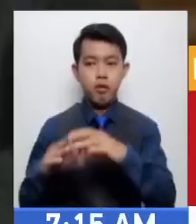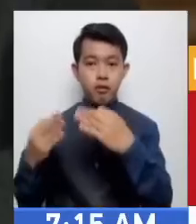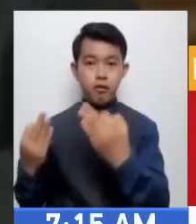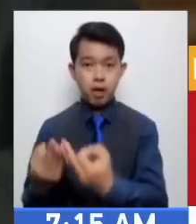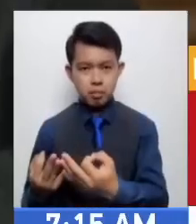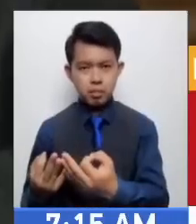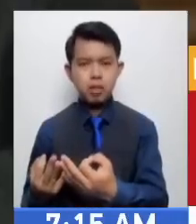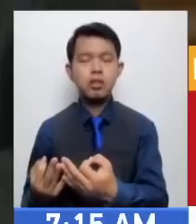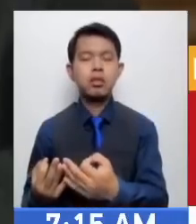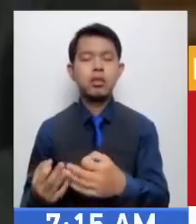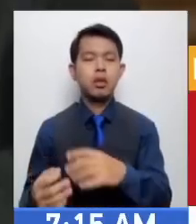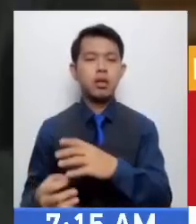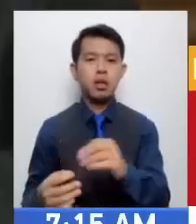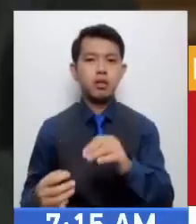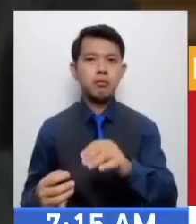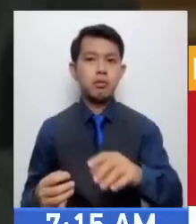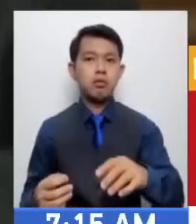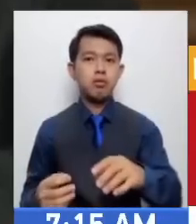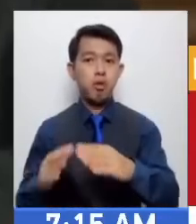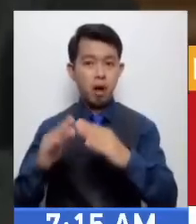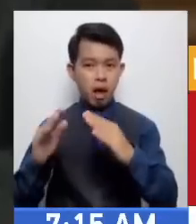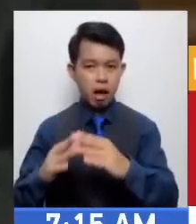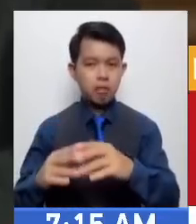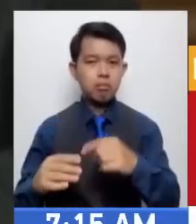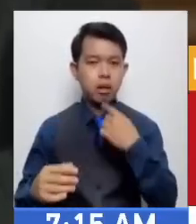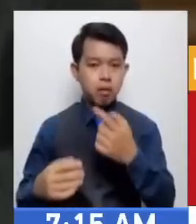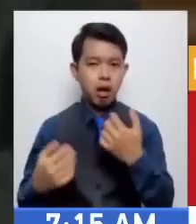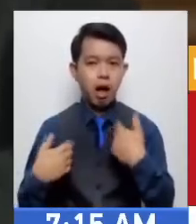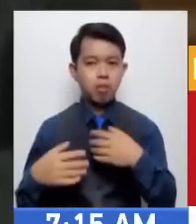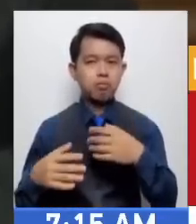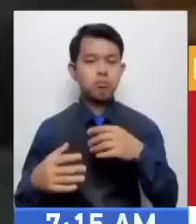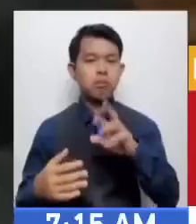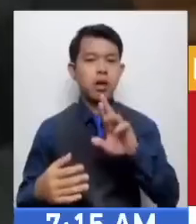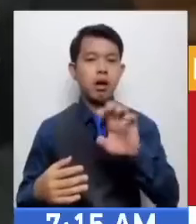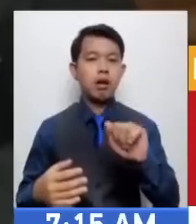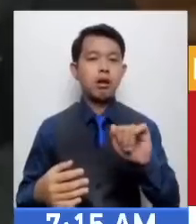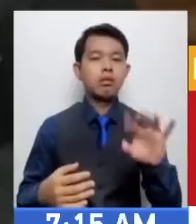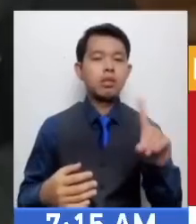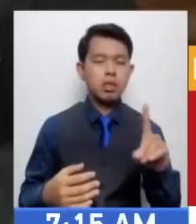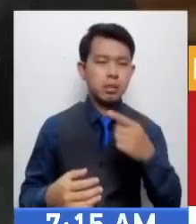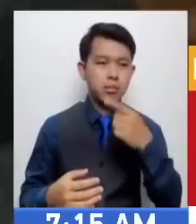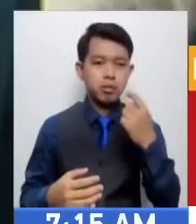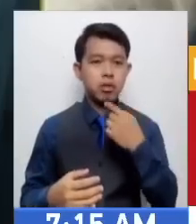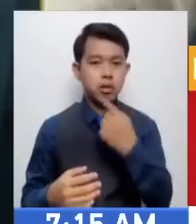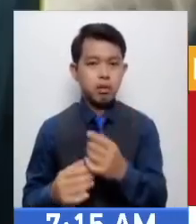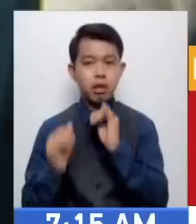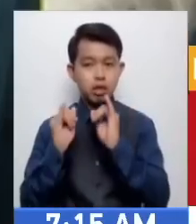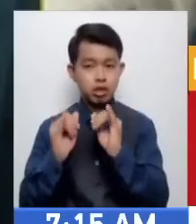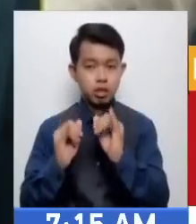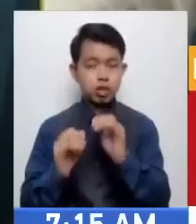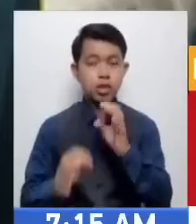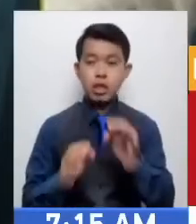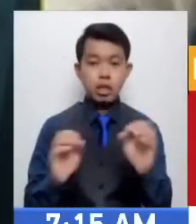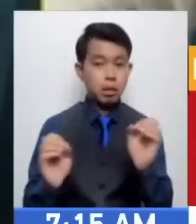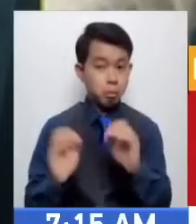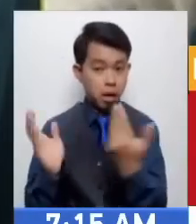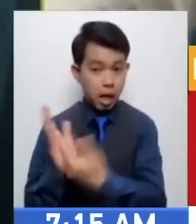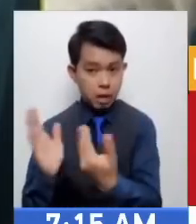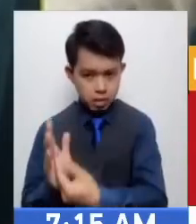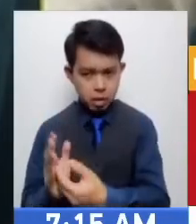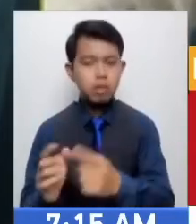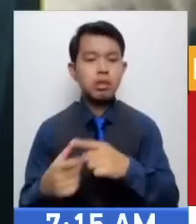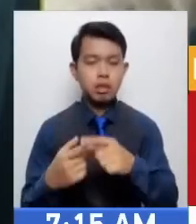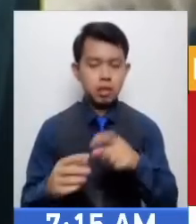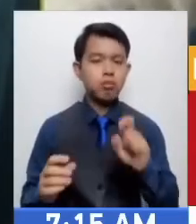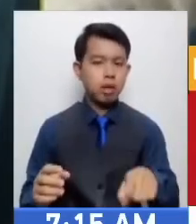at tatamna ng ebidensya sapagkat ang instructions daw ay kung walang makitang ebidensya, eh baby, tamnan nyo para lang makulong